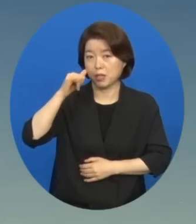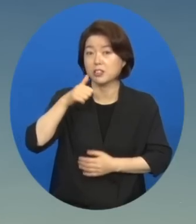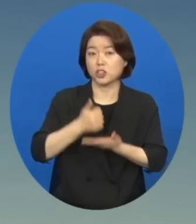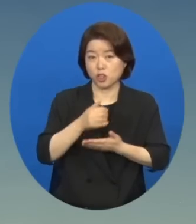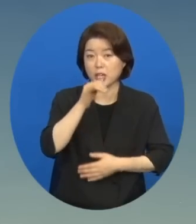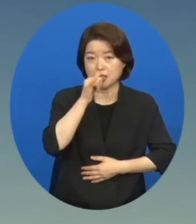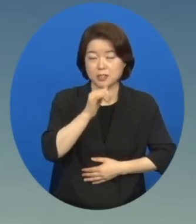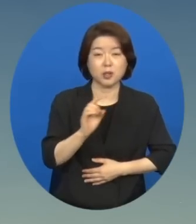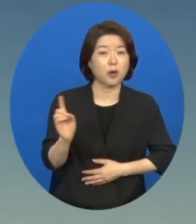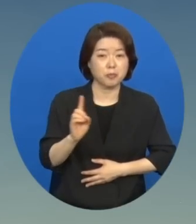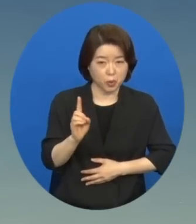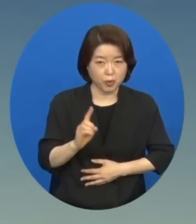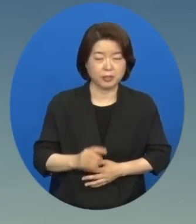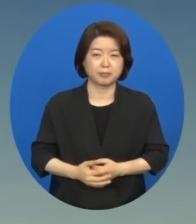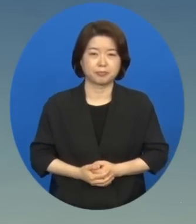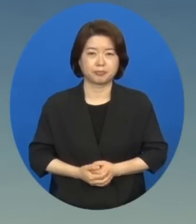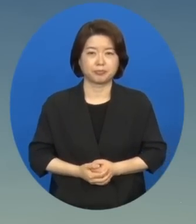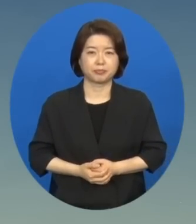그게 무엇이냐면